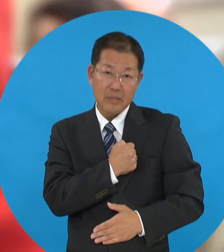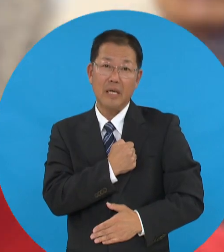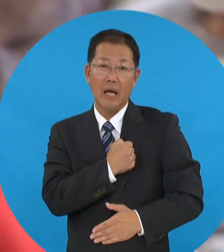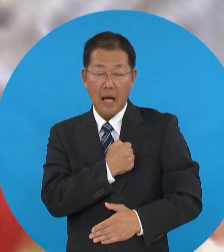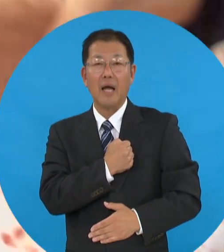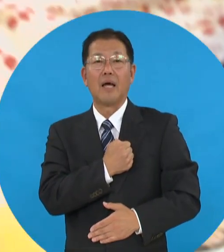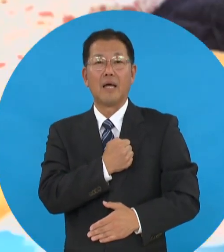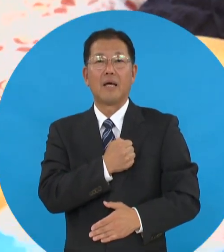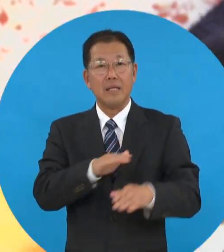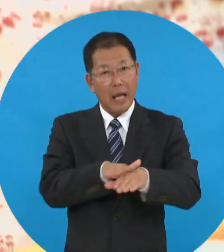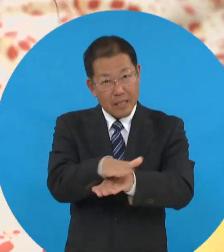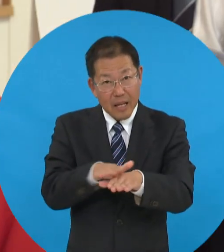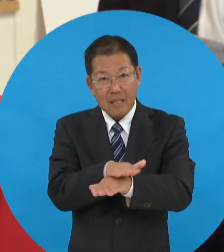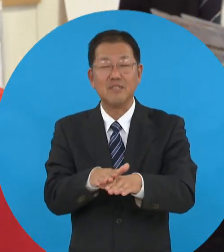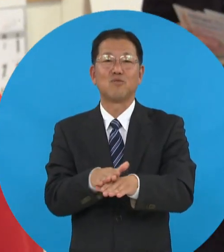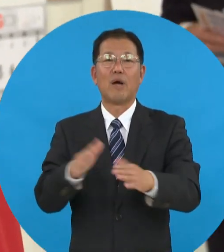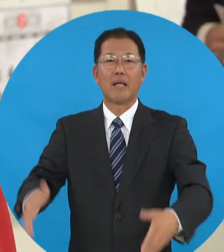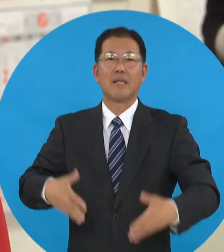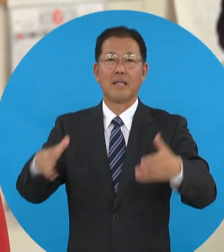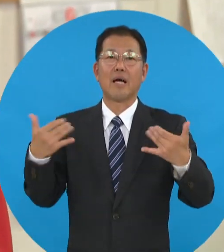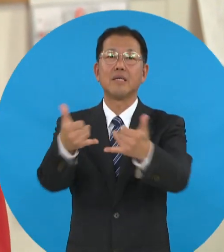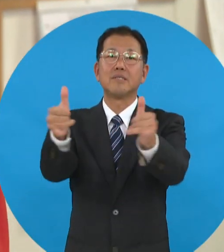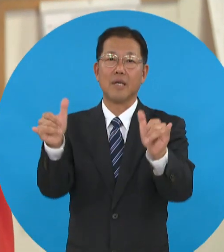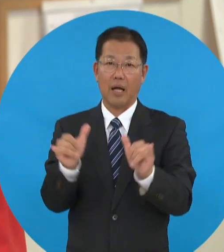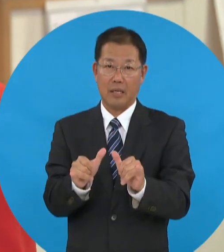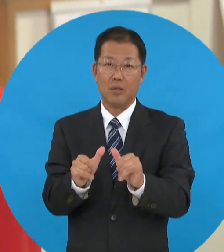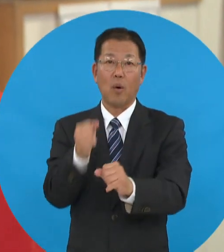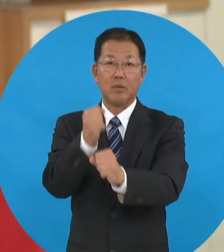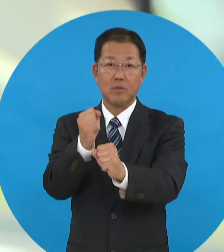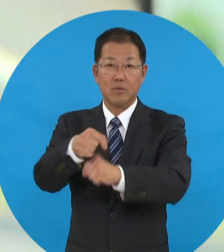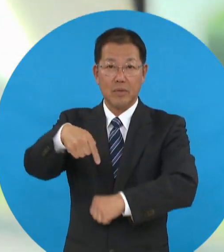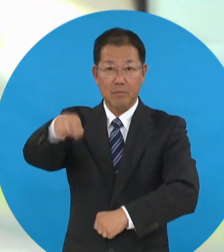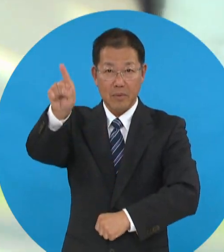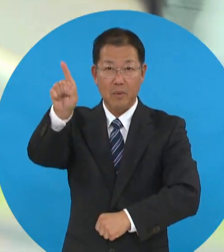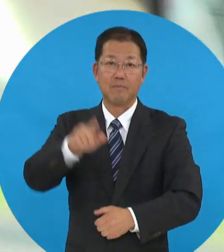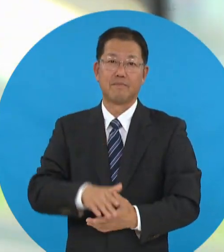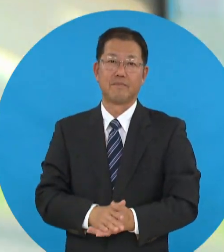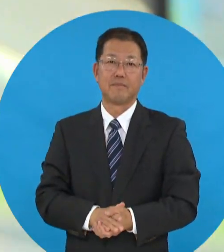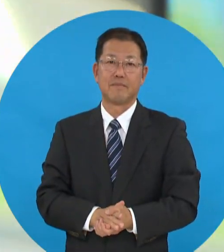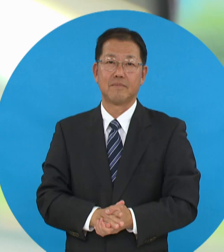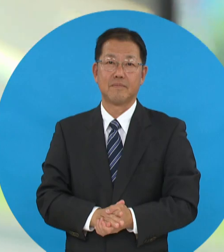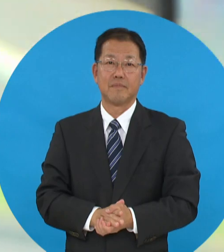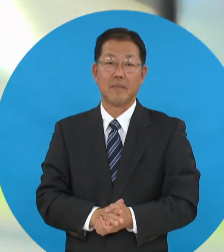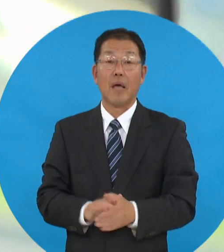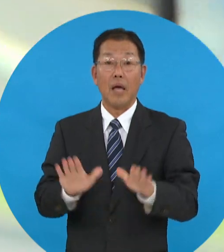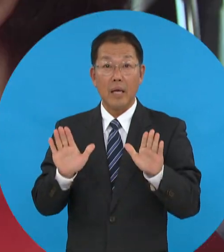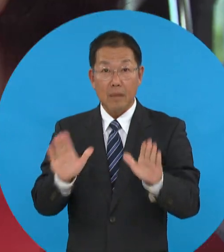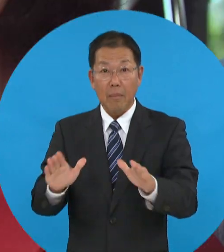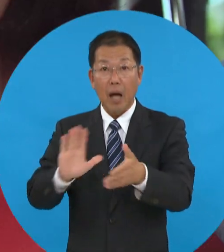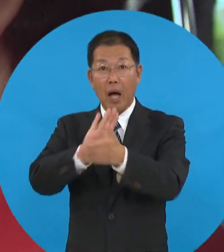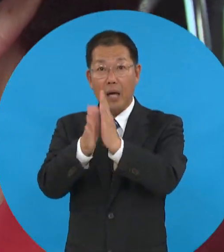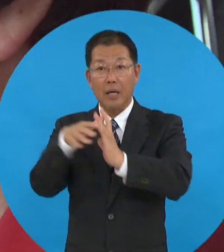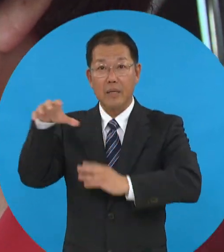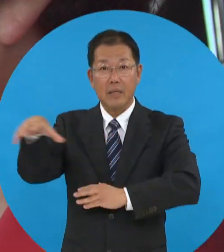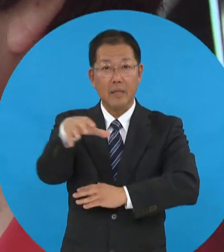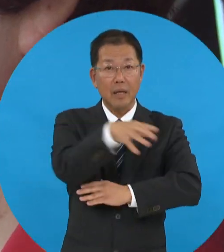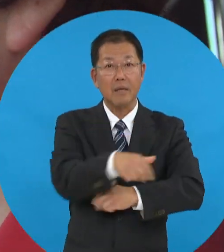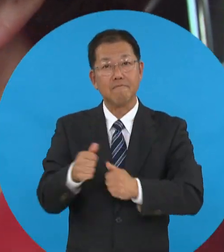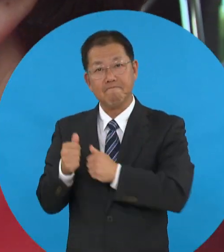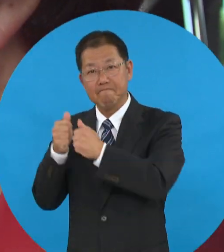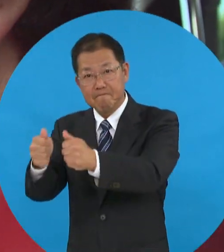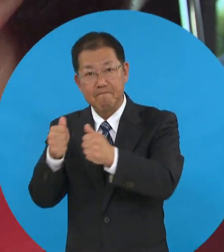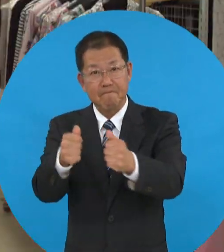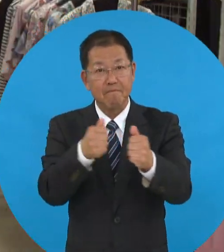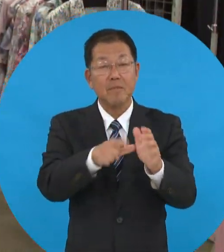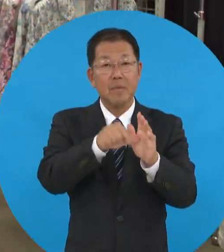る温かい社会を作りましょう。今県内各地を回りますと、